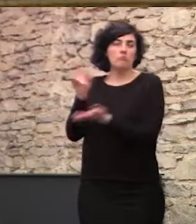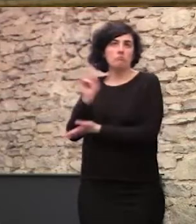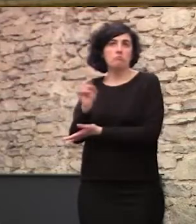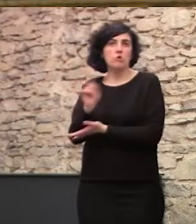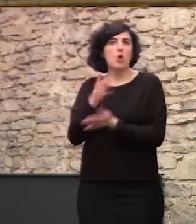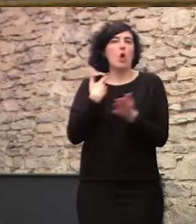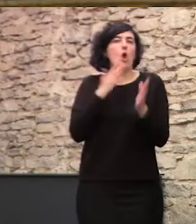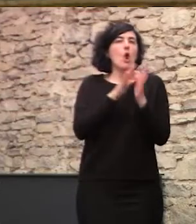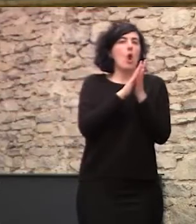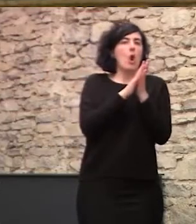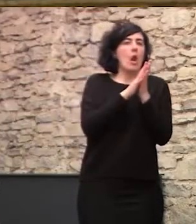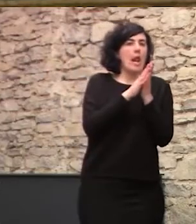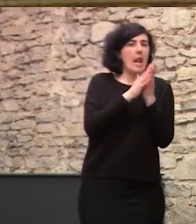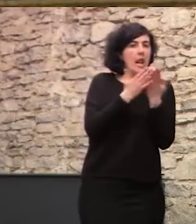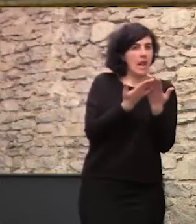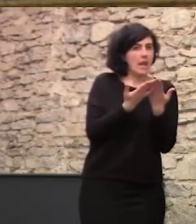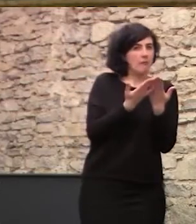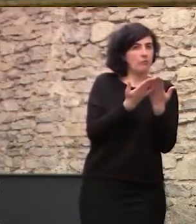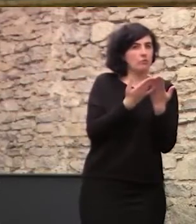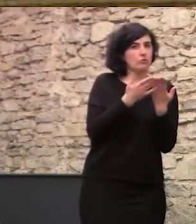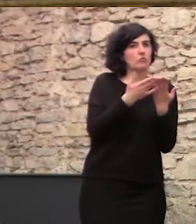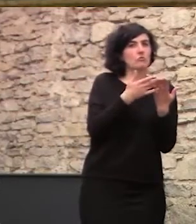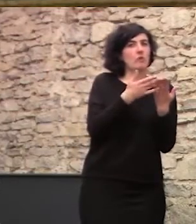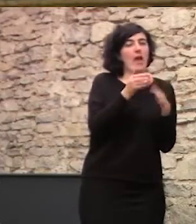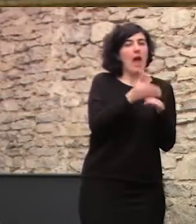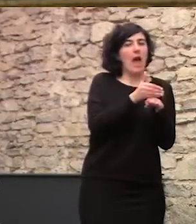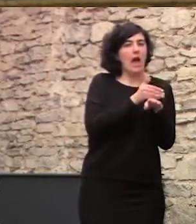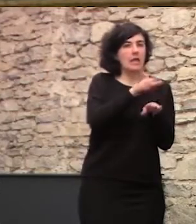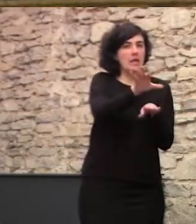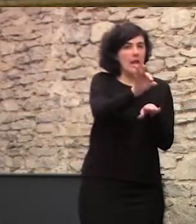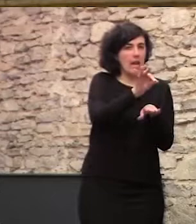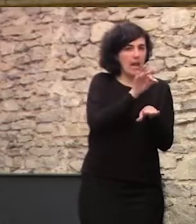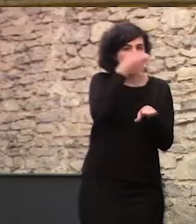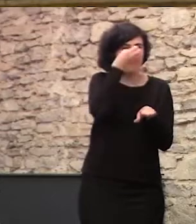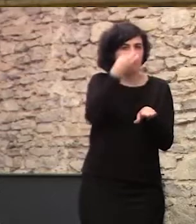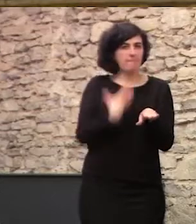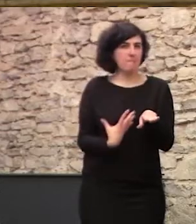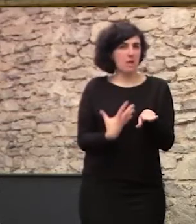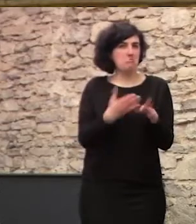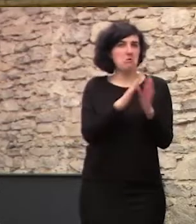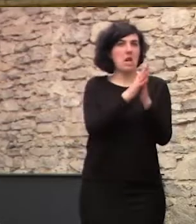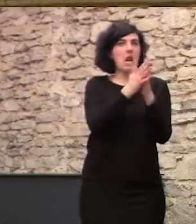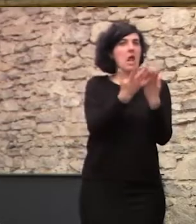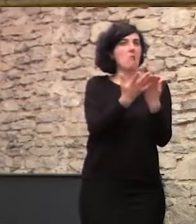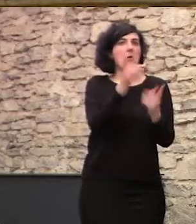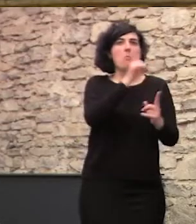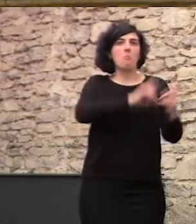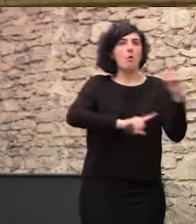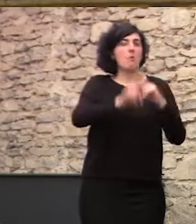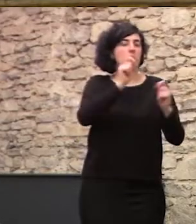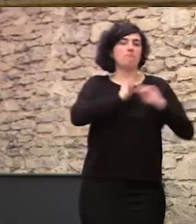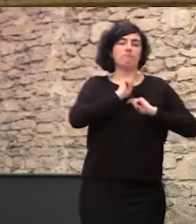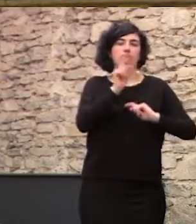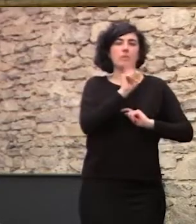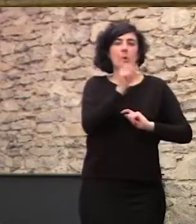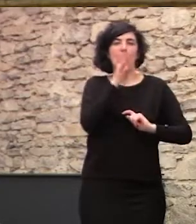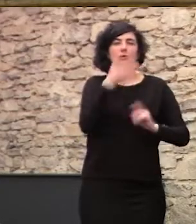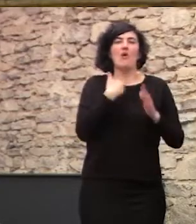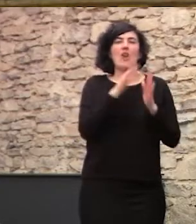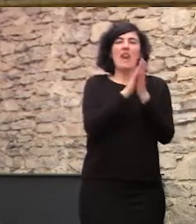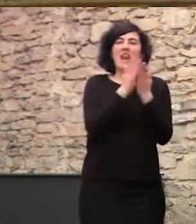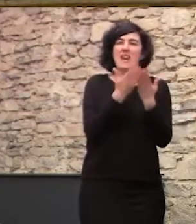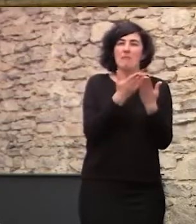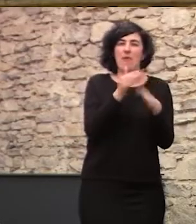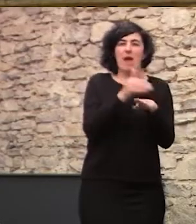nahi nituen iruzkin du, orduan normalen ez ziren problema hundiak sortzen zizkidaten liburuak, edo banekien zesan